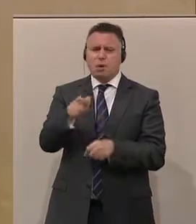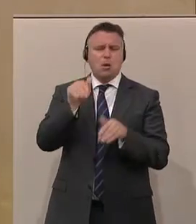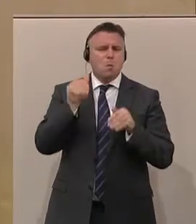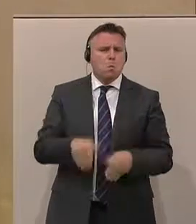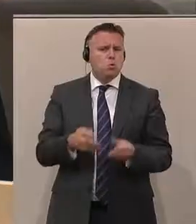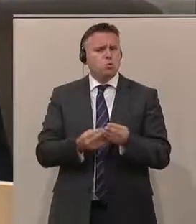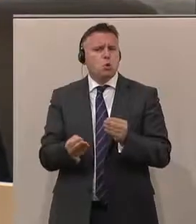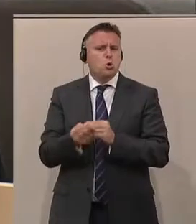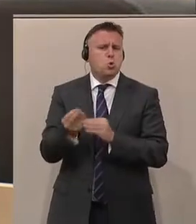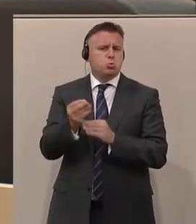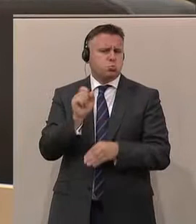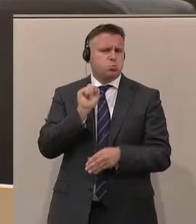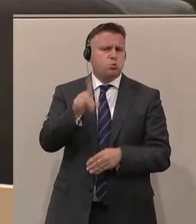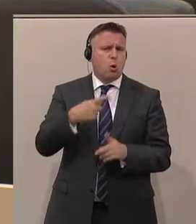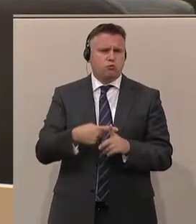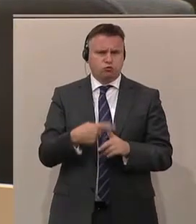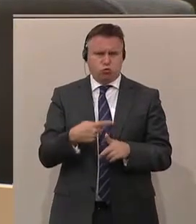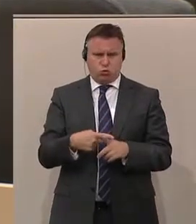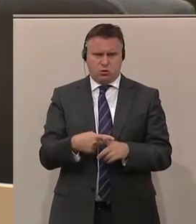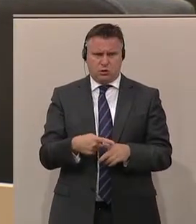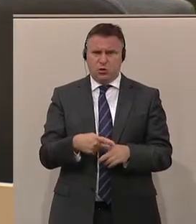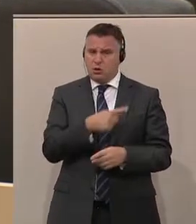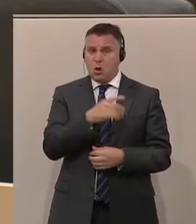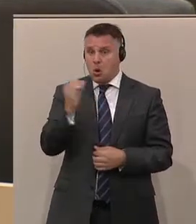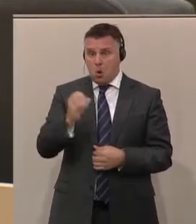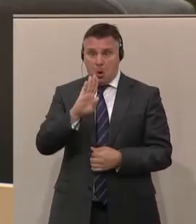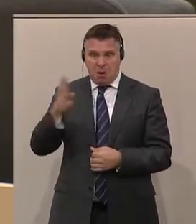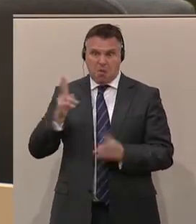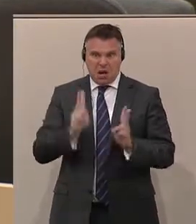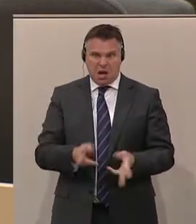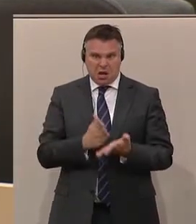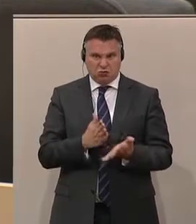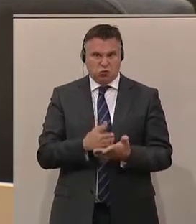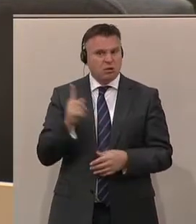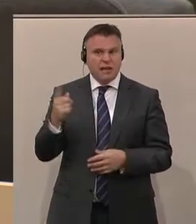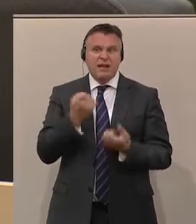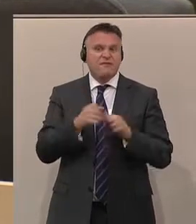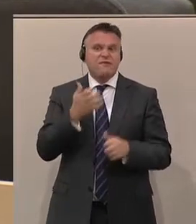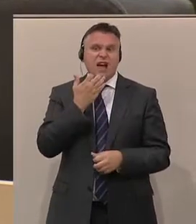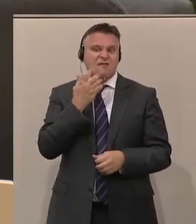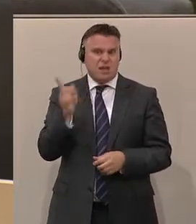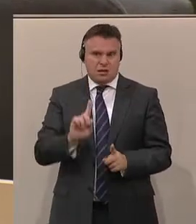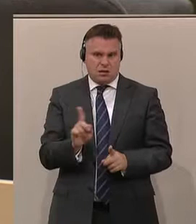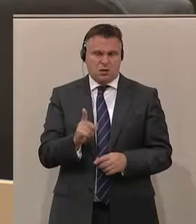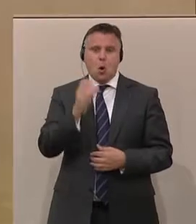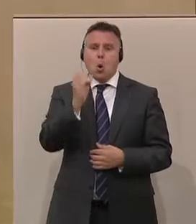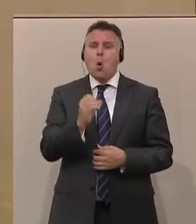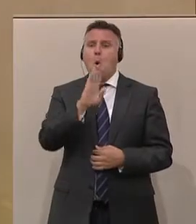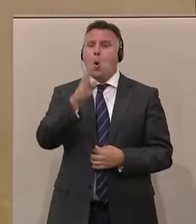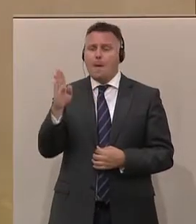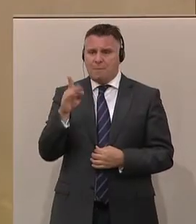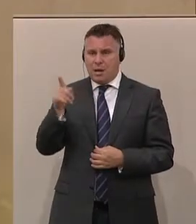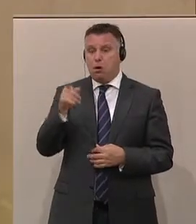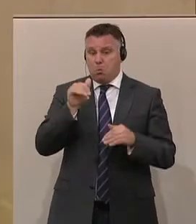sie freiwillig 12 Stunden arbeiten? Denn bei der ÖBB geht das. Unfreiwillig. Wir wollen es ja freiwillig. Bei der ÖBB kann man auch